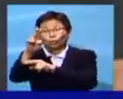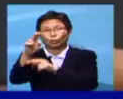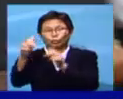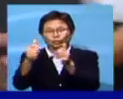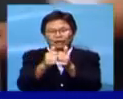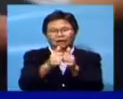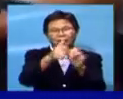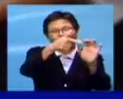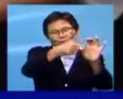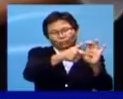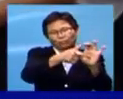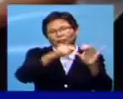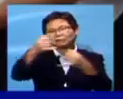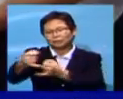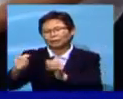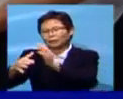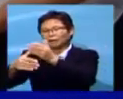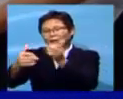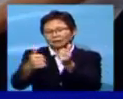dengan